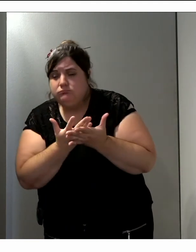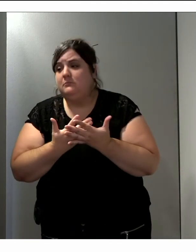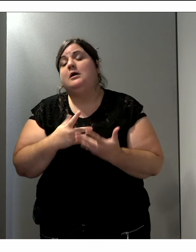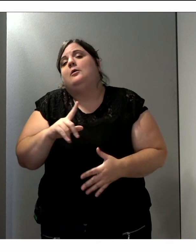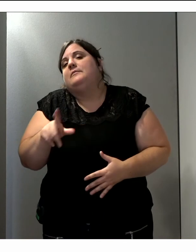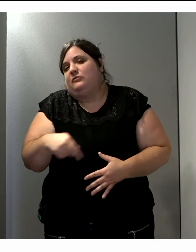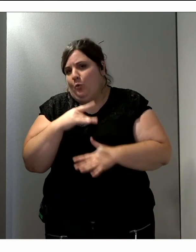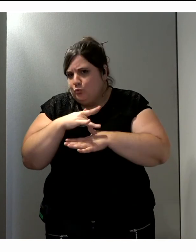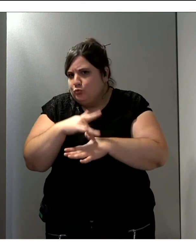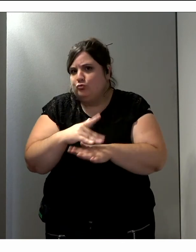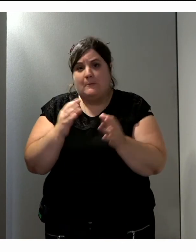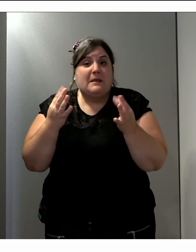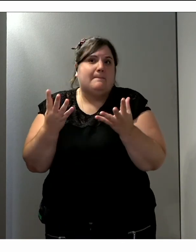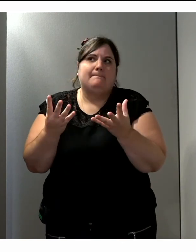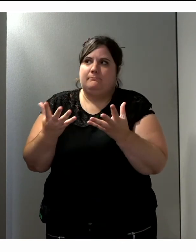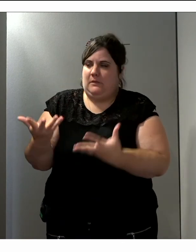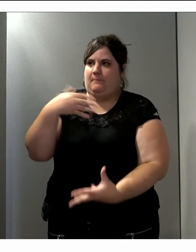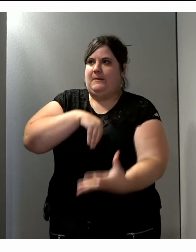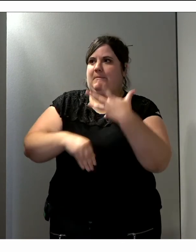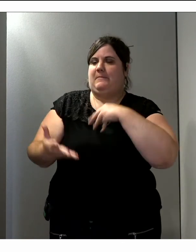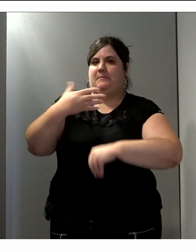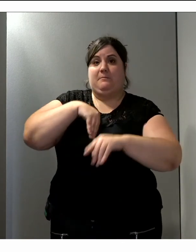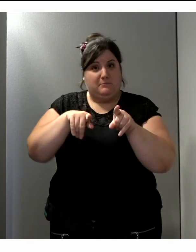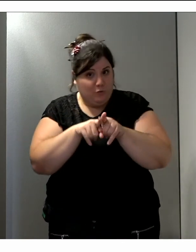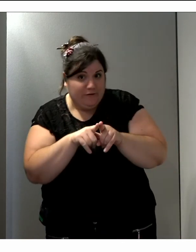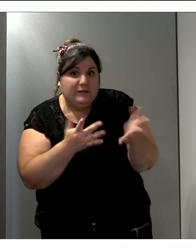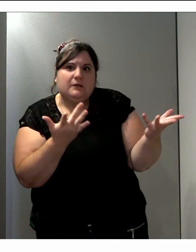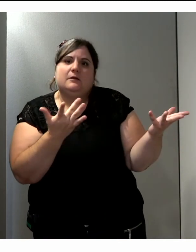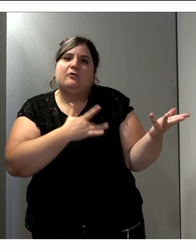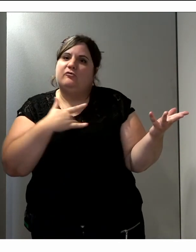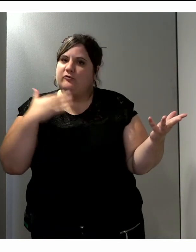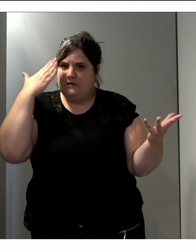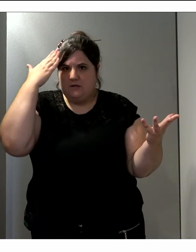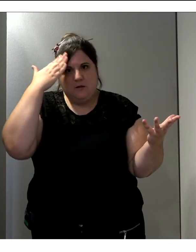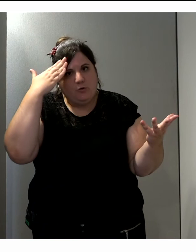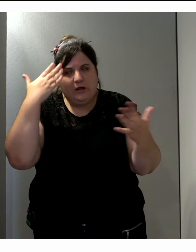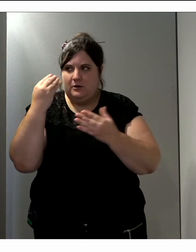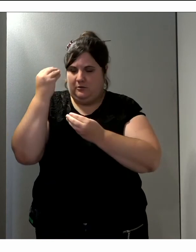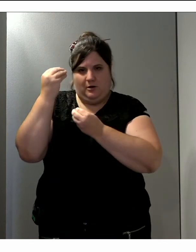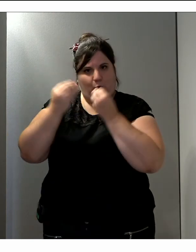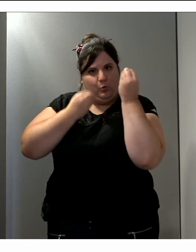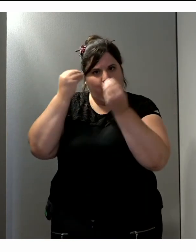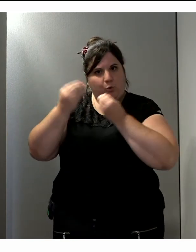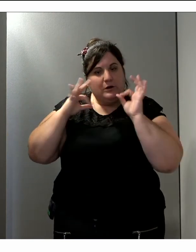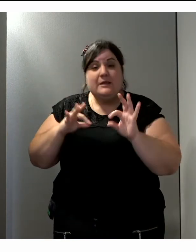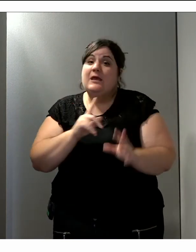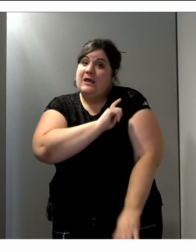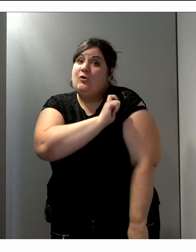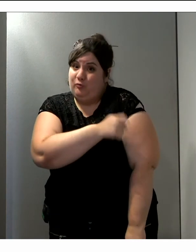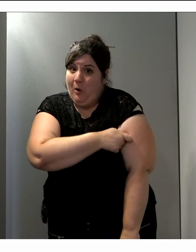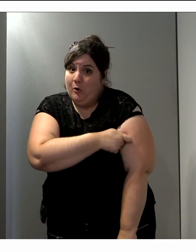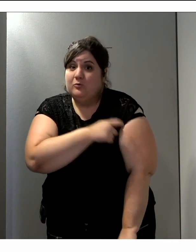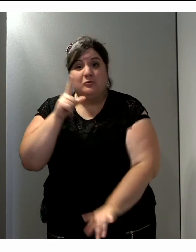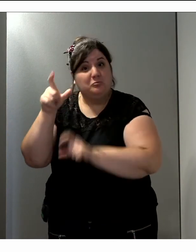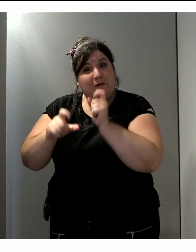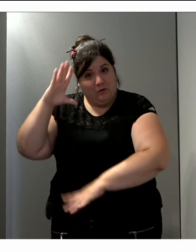un rôle de vie sociale, mais également un rôle dans le domaine de la santé mentale. Le sport, avec des moniteurs sportifs formés. Et tout dernièrement, on